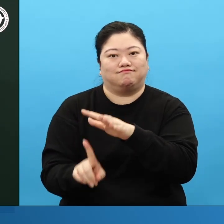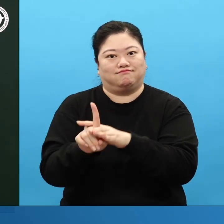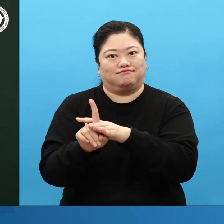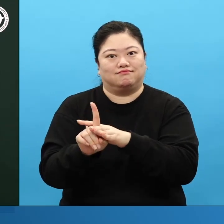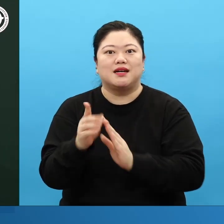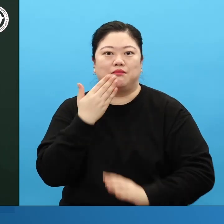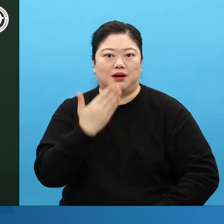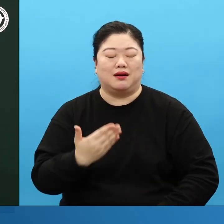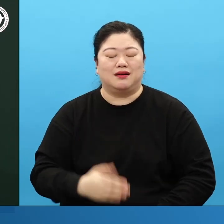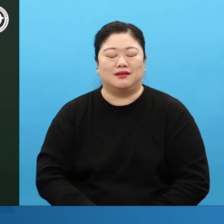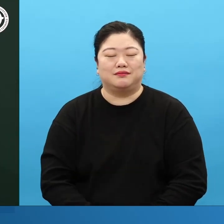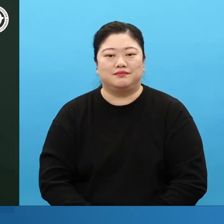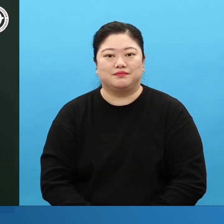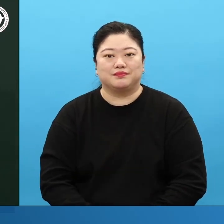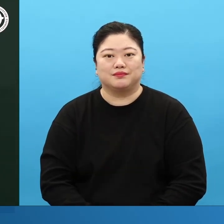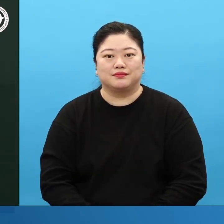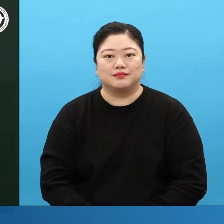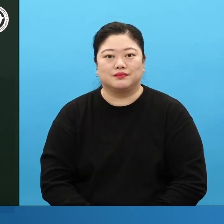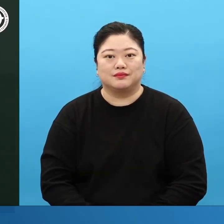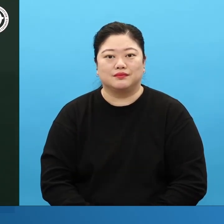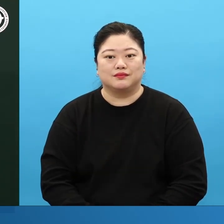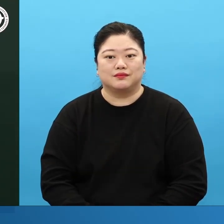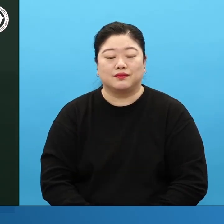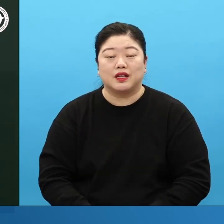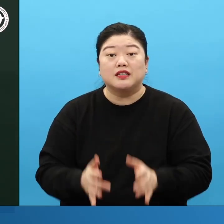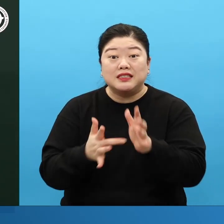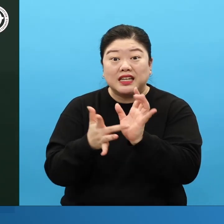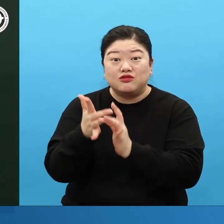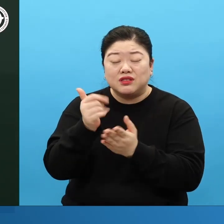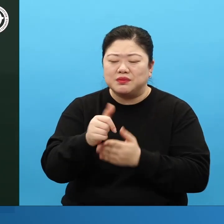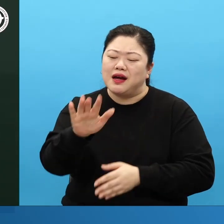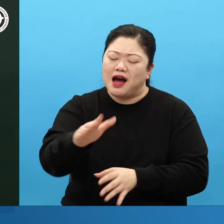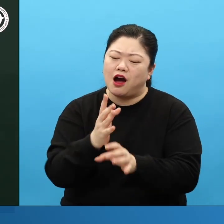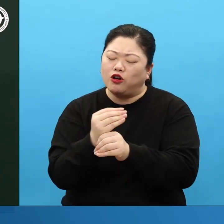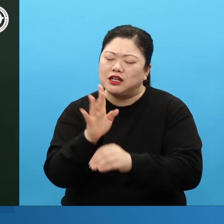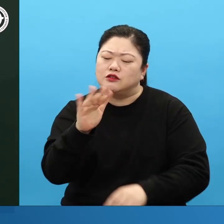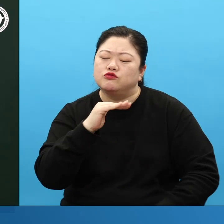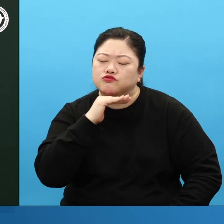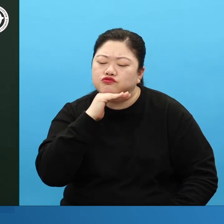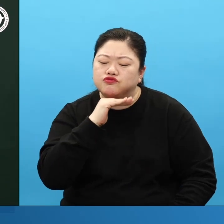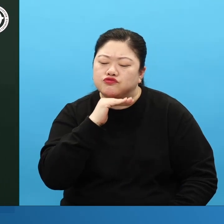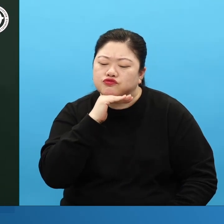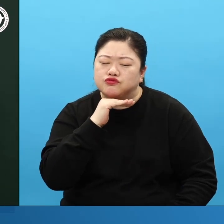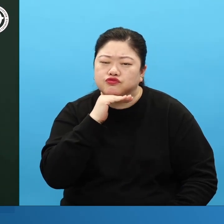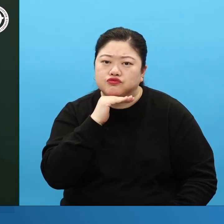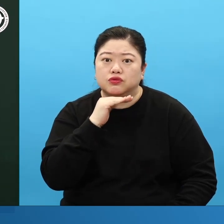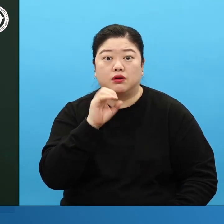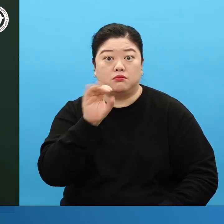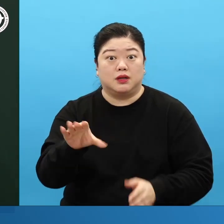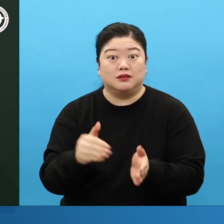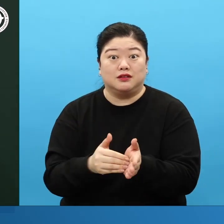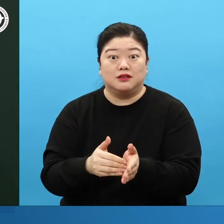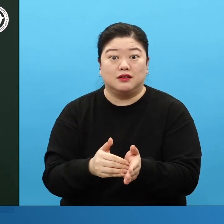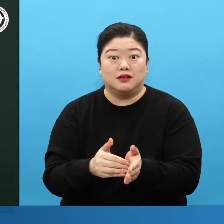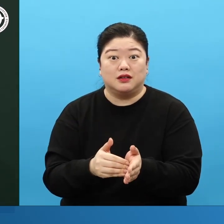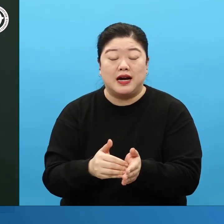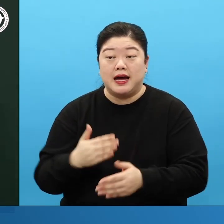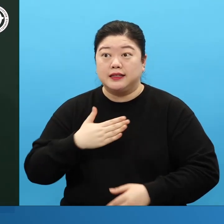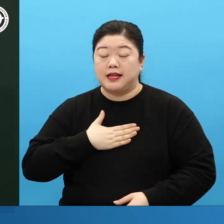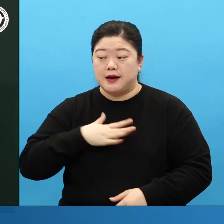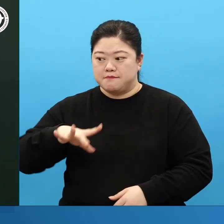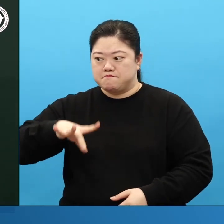이게 온다니까요. Esto va a venir. 예수님께서 기다리라 했잖아요. Jesucristo dijo que esperaran. 이거는 기다리면 돼. Hay que 내가 esperar. 오직만 누리고